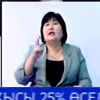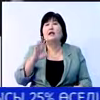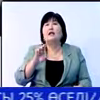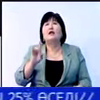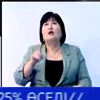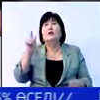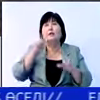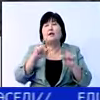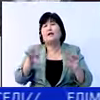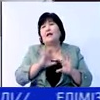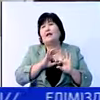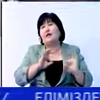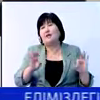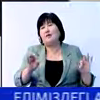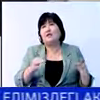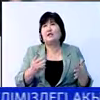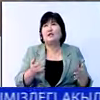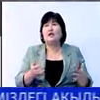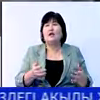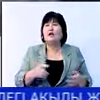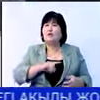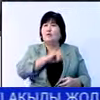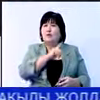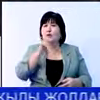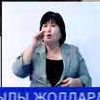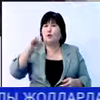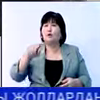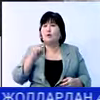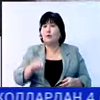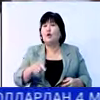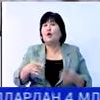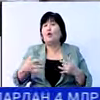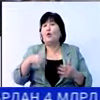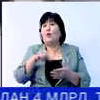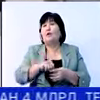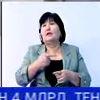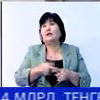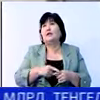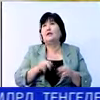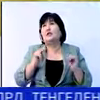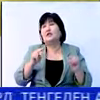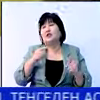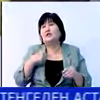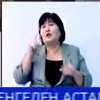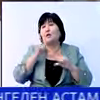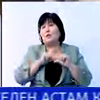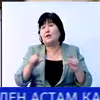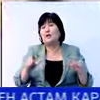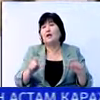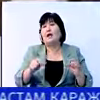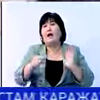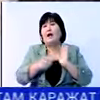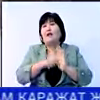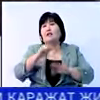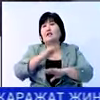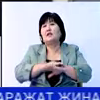Өте мектепте де тамаша бір мықты оқушы тұғын. Мына жерде сол ойнайды дегесін, біз шынымды айтсам, мектептен 6 сабақтан